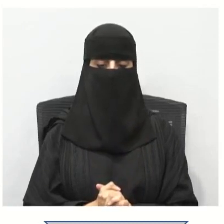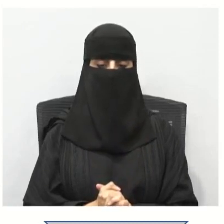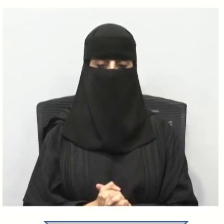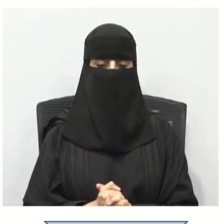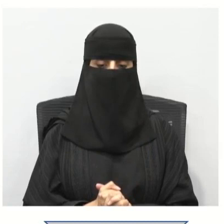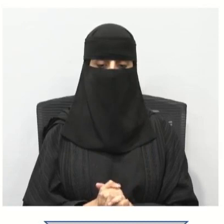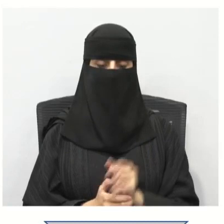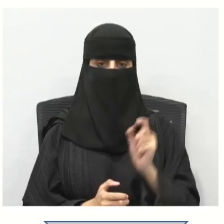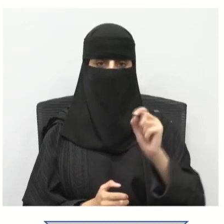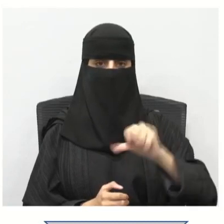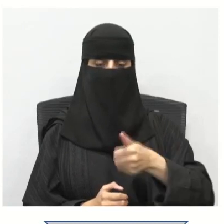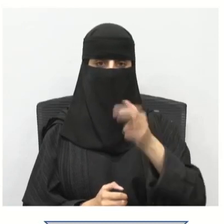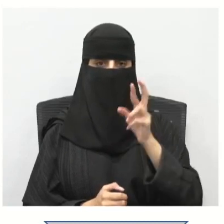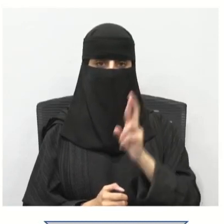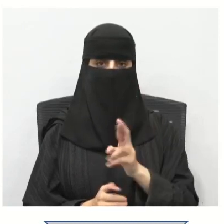صعب